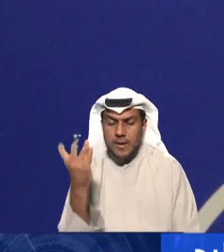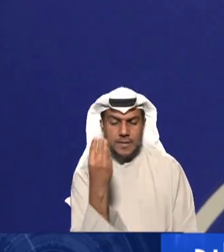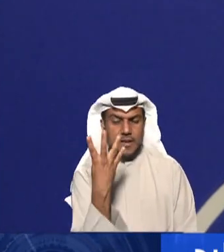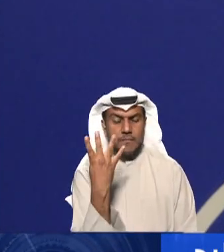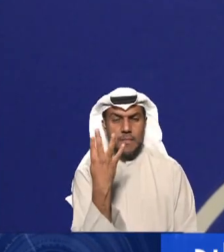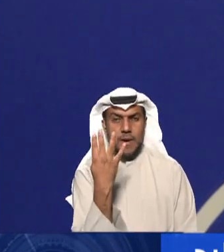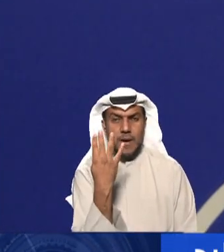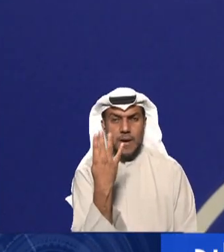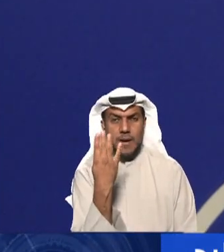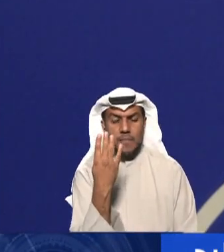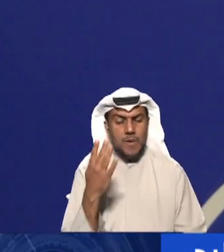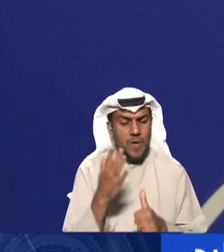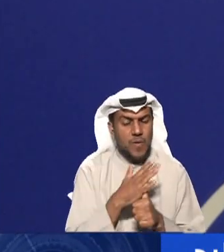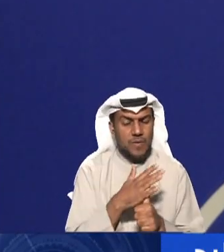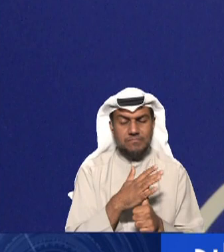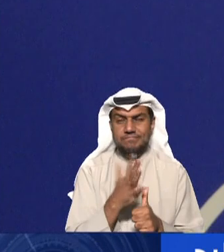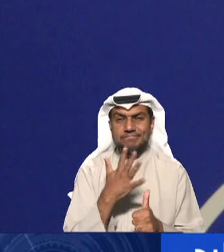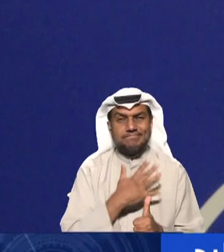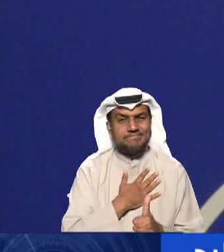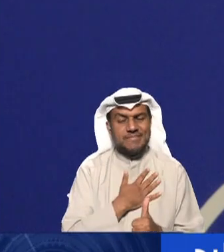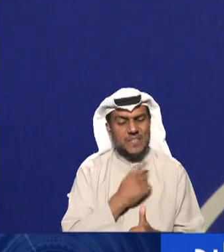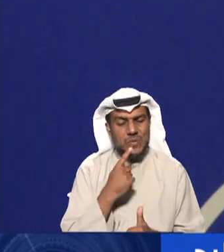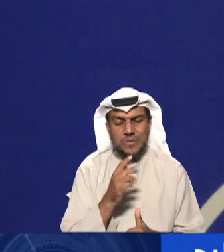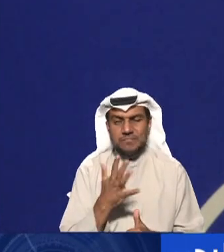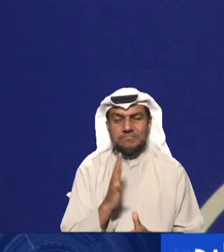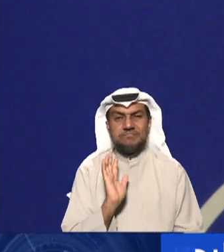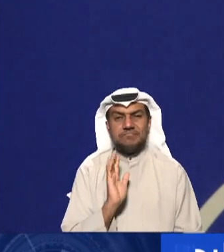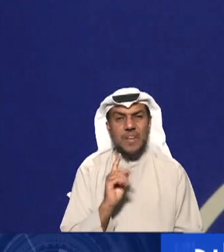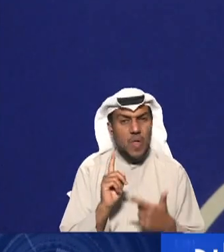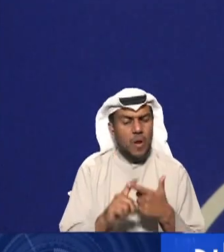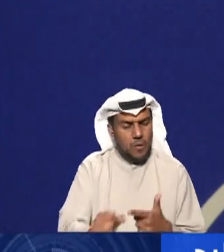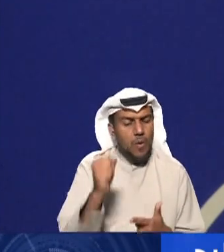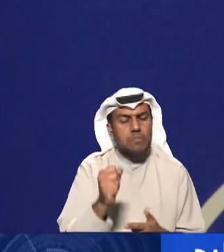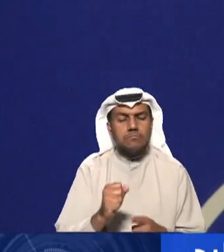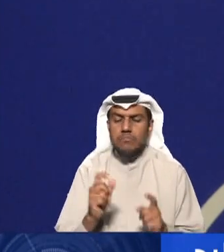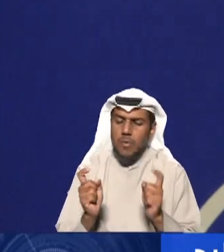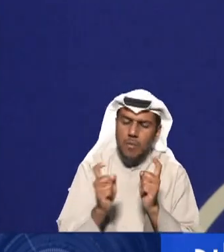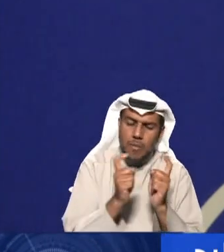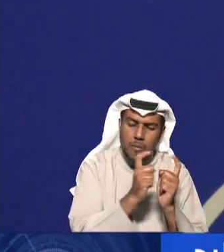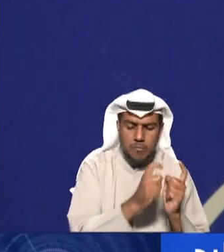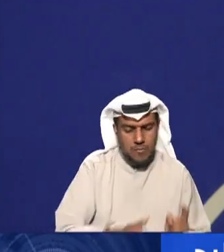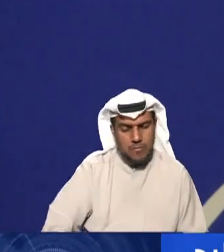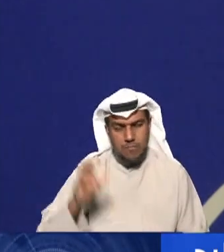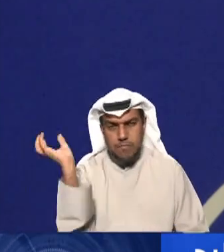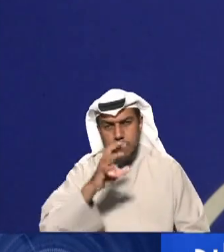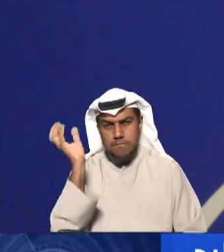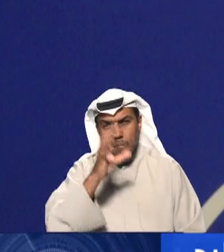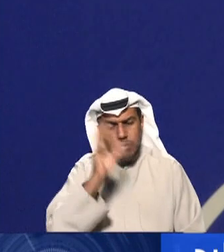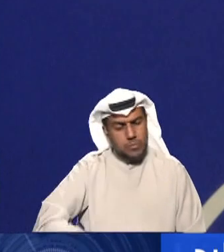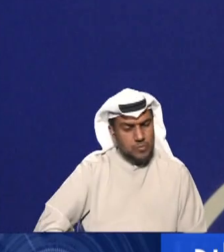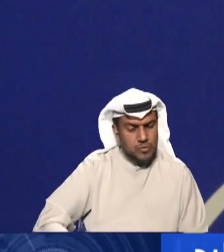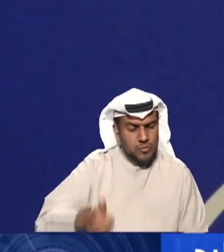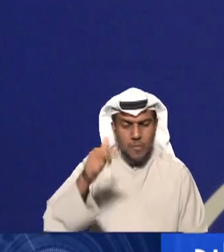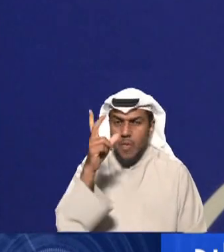أول للأسف ما كانش تركيزنا عالي، في الشوط صلحنا شوية بعض الأخطاء واللاعبين تحملوا مسؤولياتهم، لذلك الشوط الثاني كان